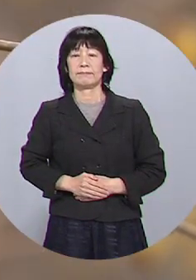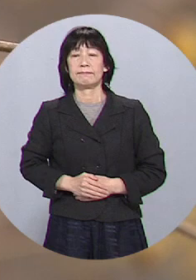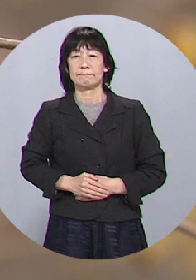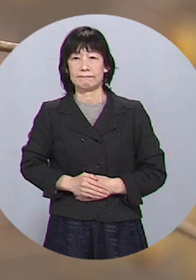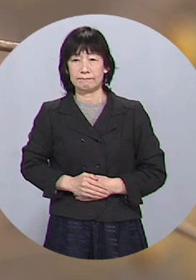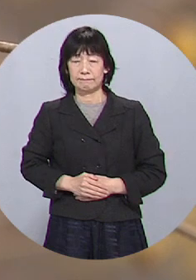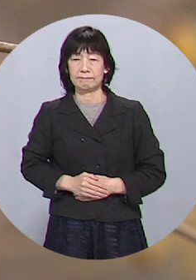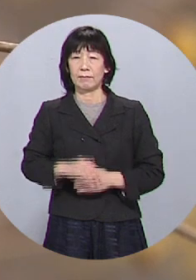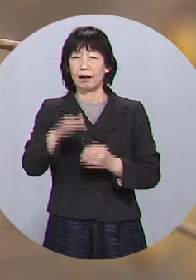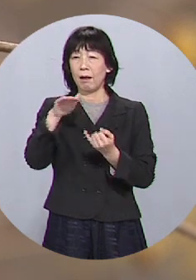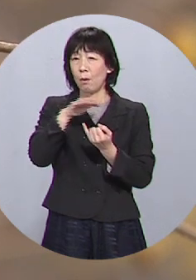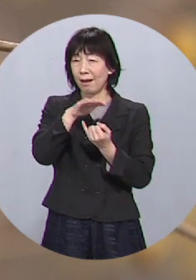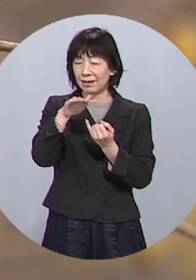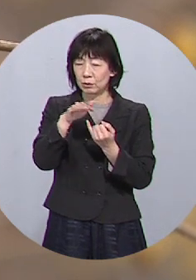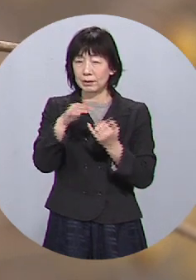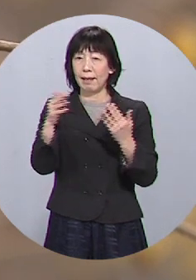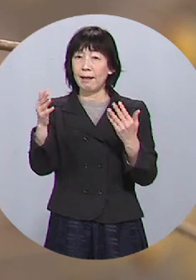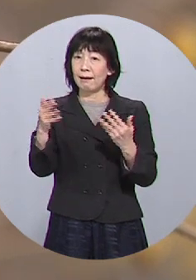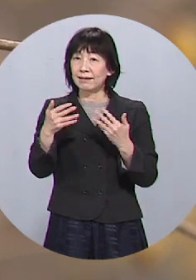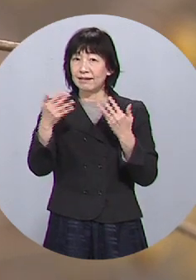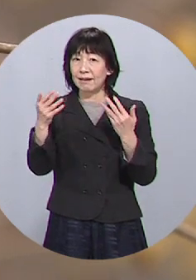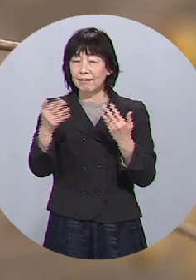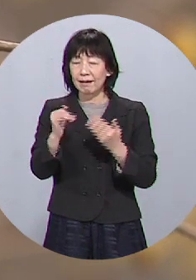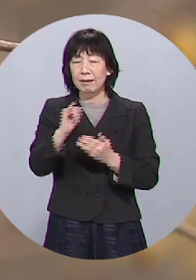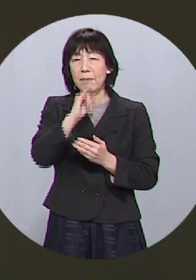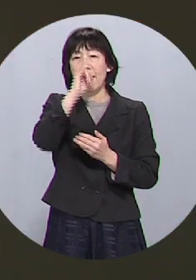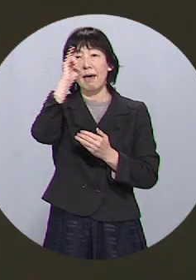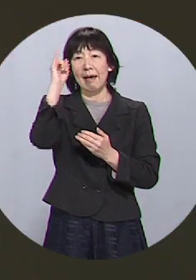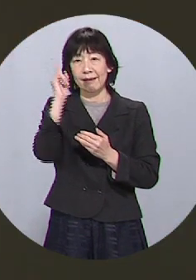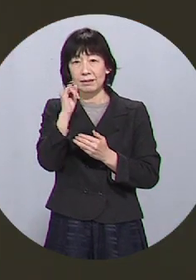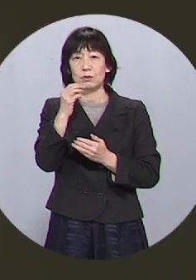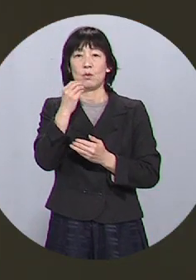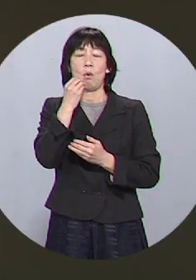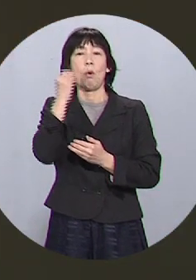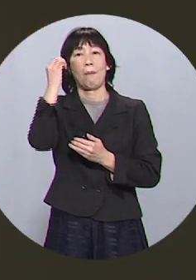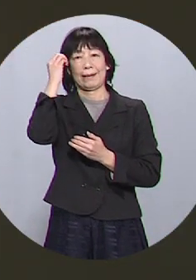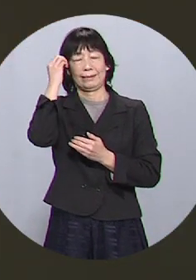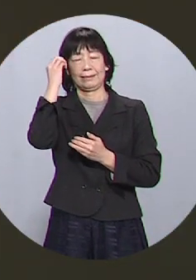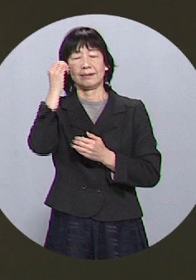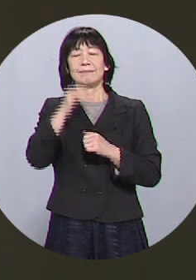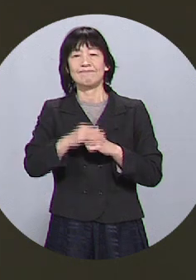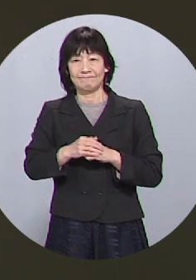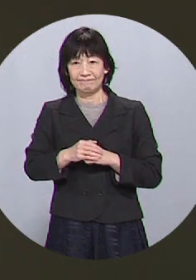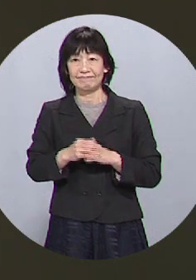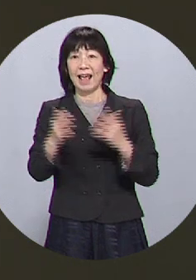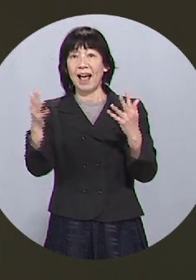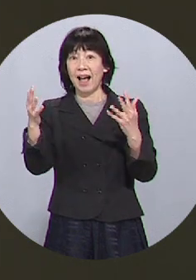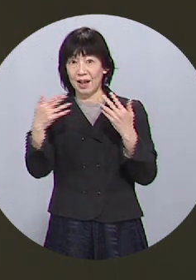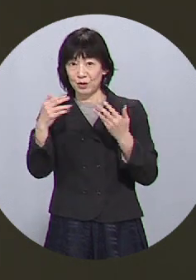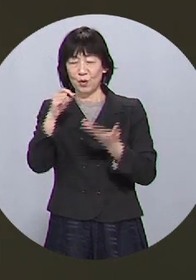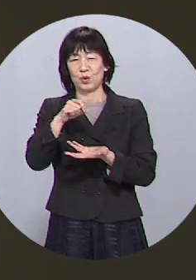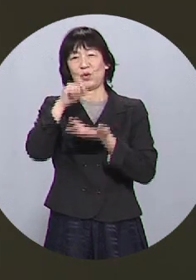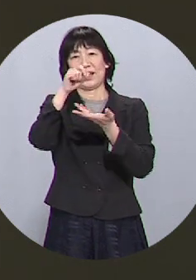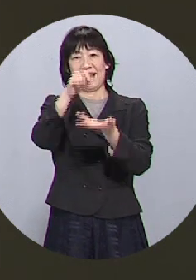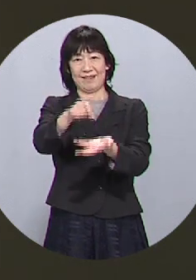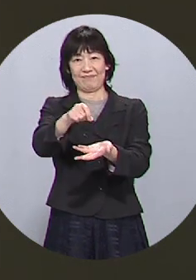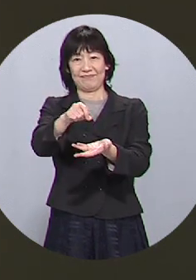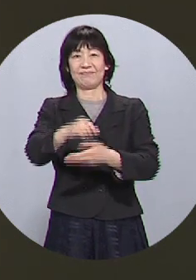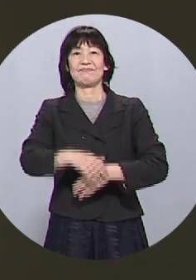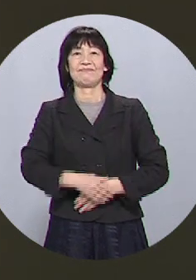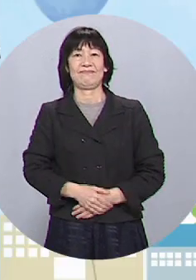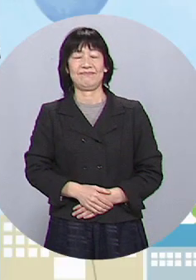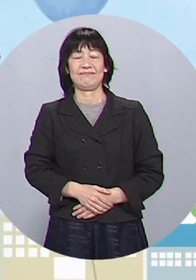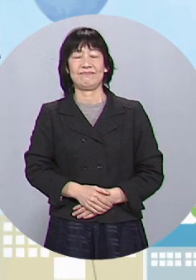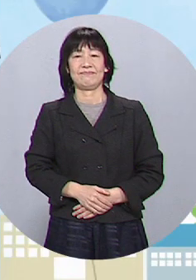可憐で暖かさを感じる宝登山のロウバイ、今玉から一足早い春をお届けしました。